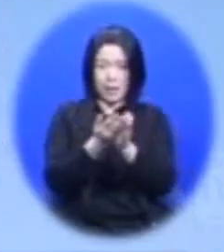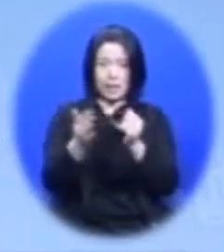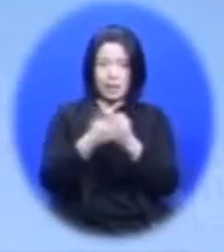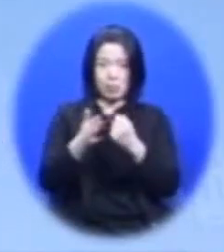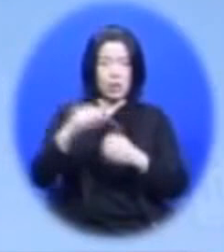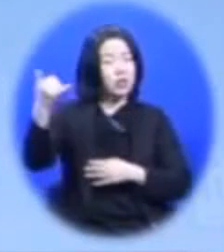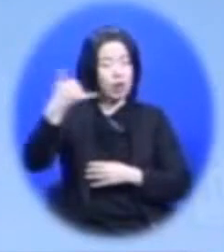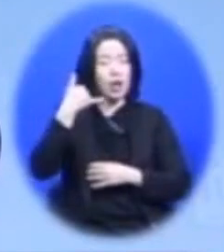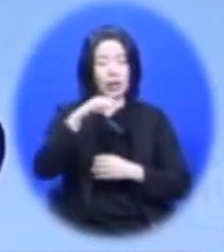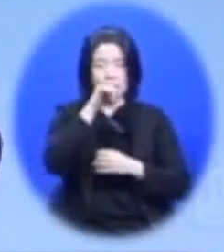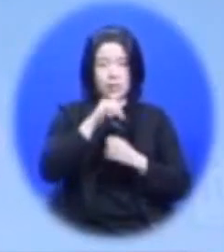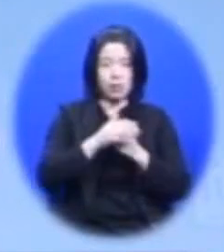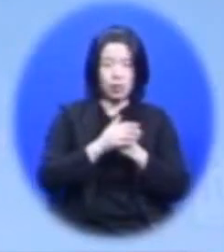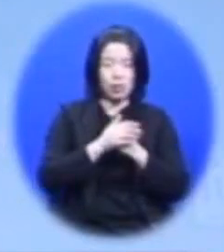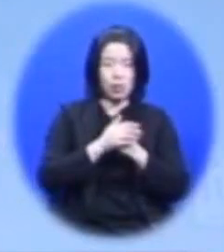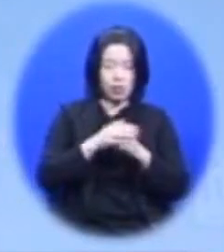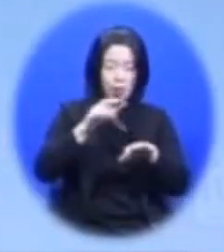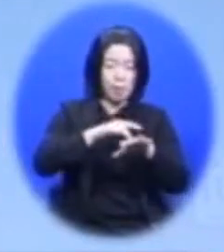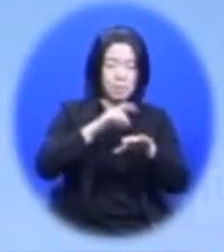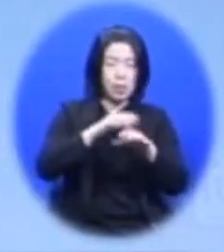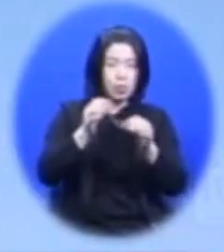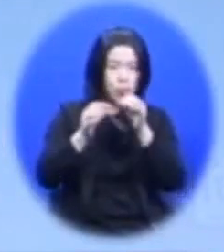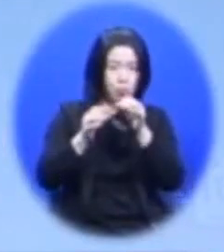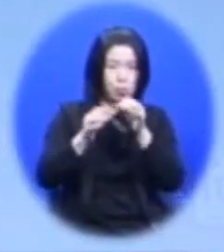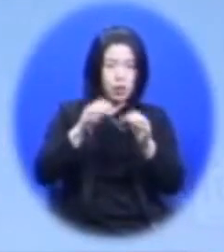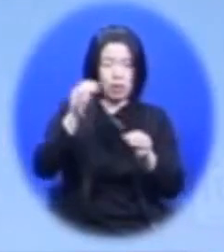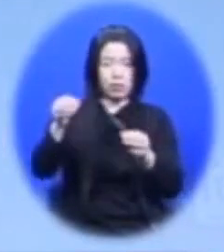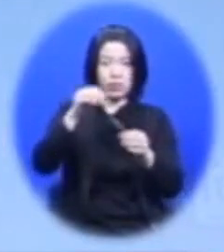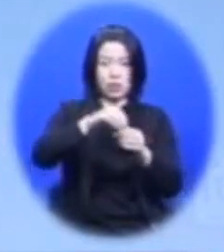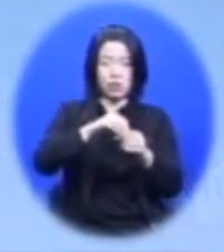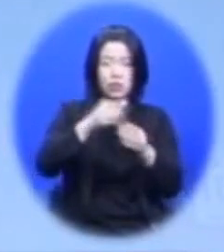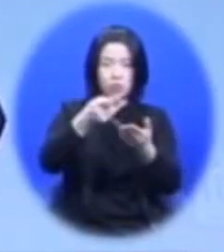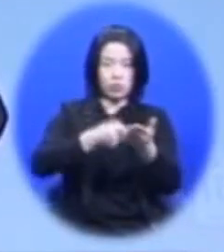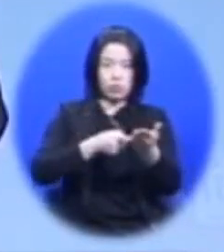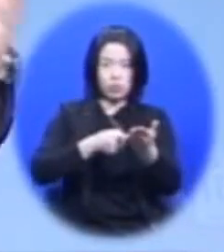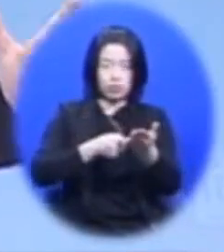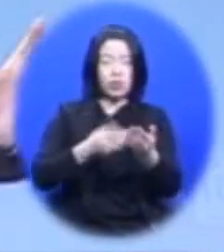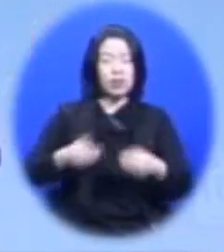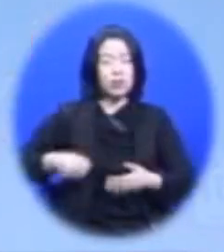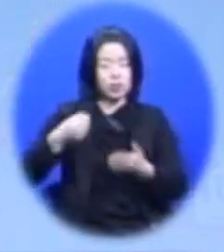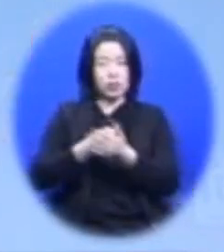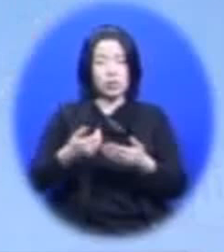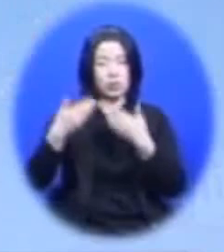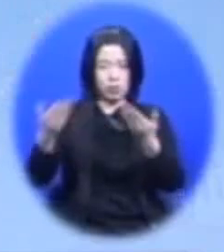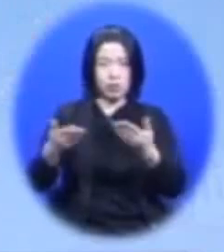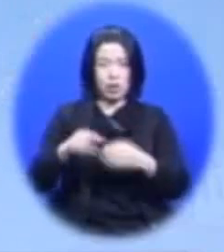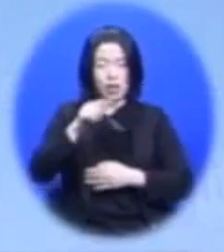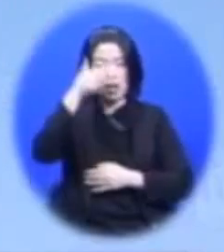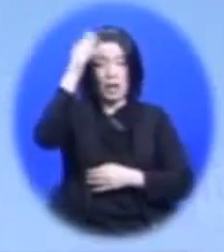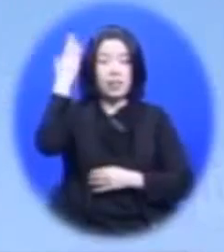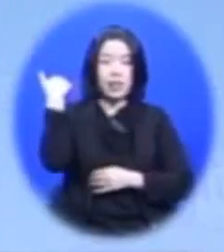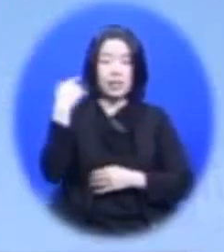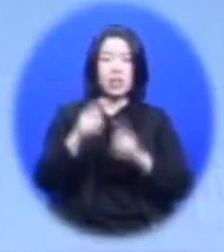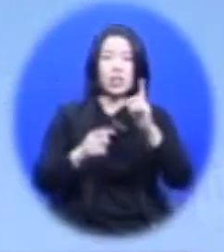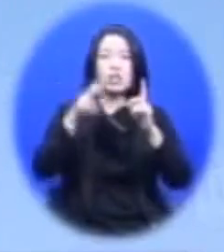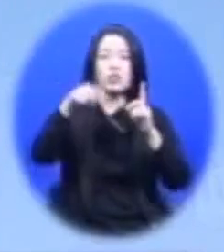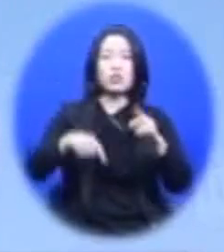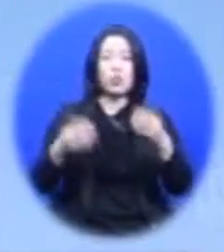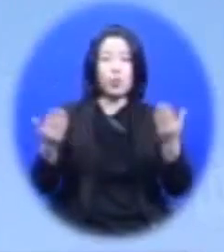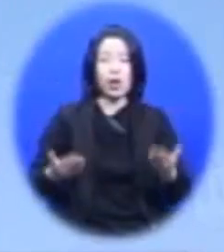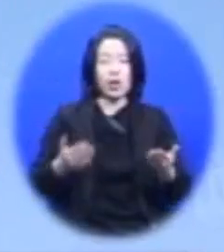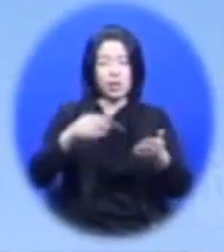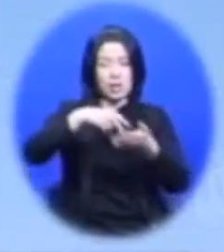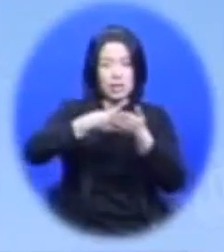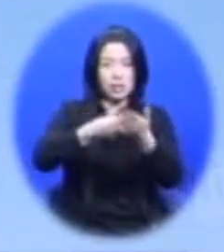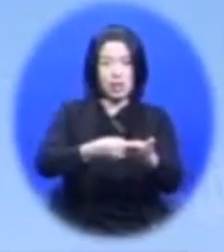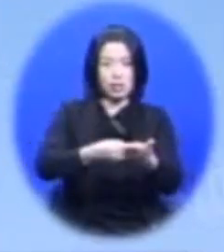이식 수술을 했습니다. 그때만 해도 한 주간 동안에 입원을 해야 될 전신 마취를